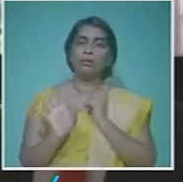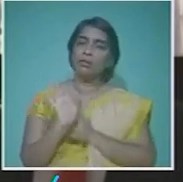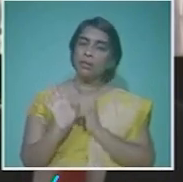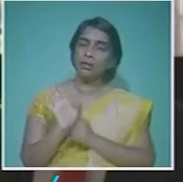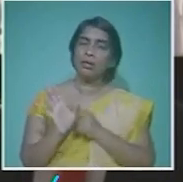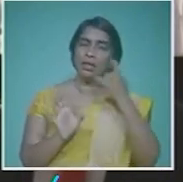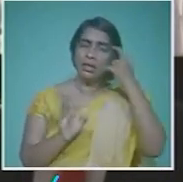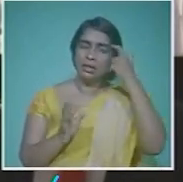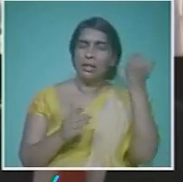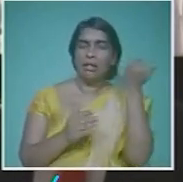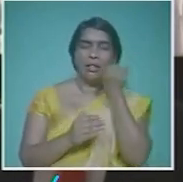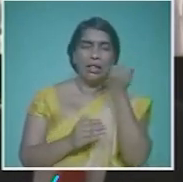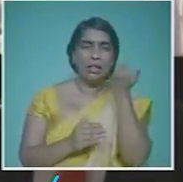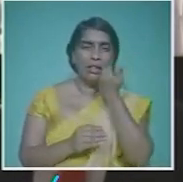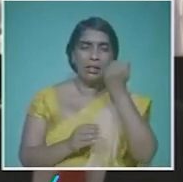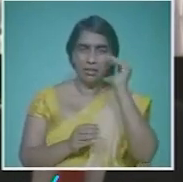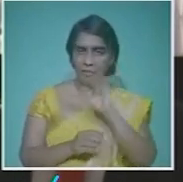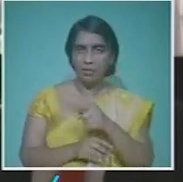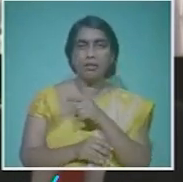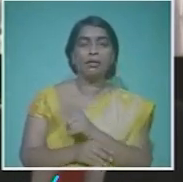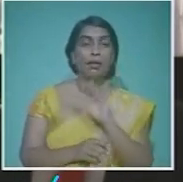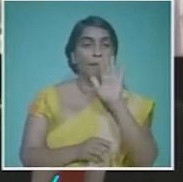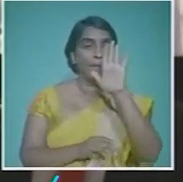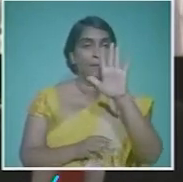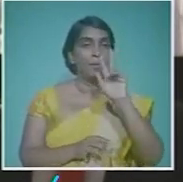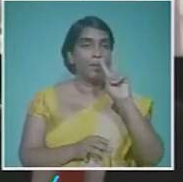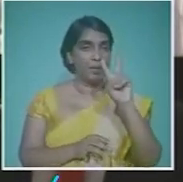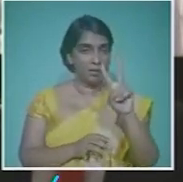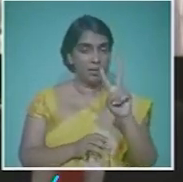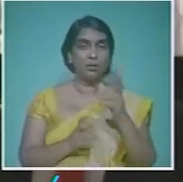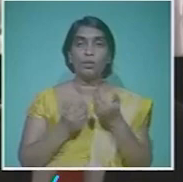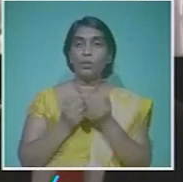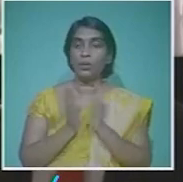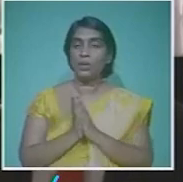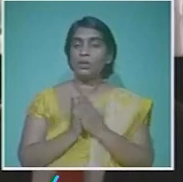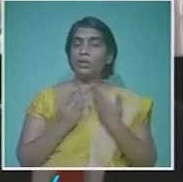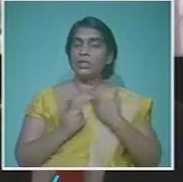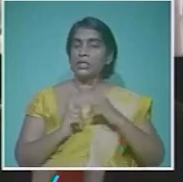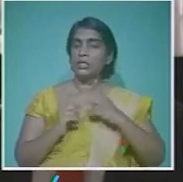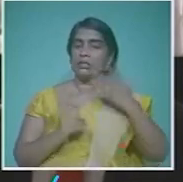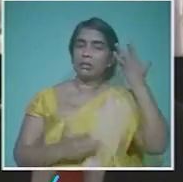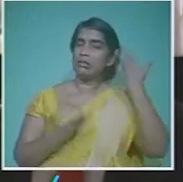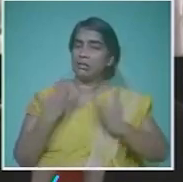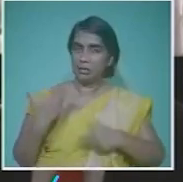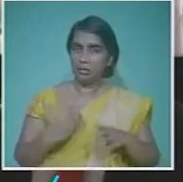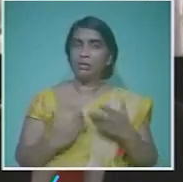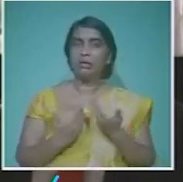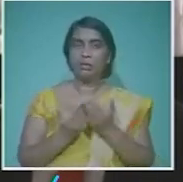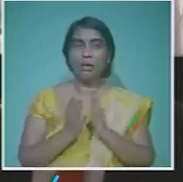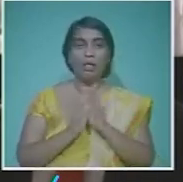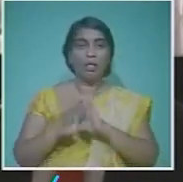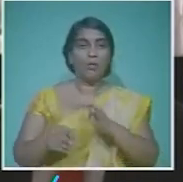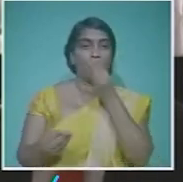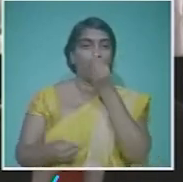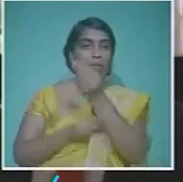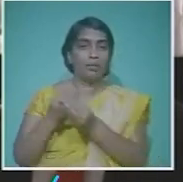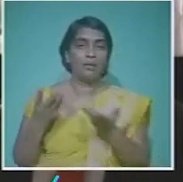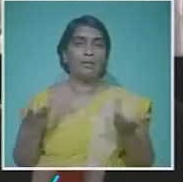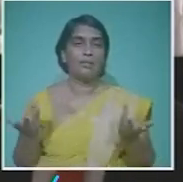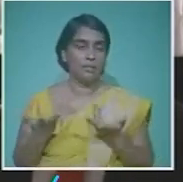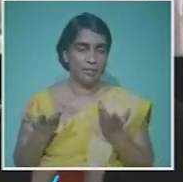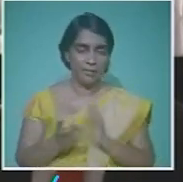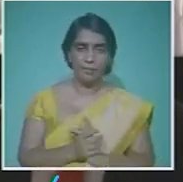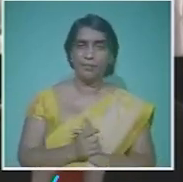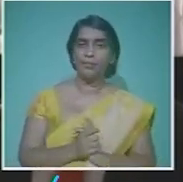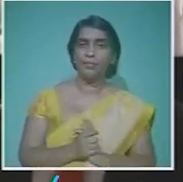සදාකාලික මානසික රෝගීන් බවට පත් වෙනවා 52 දිනක් තමන්ගේ ජීවිතේ නැති කර ගන්නවා තමන්ගේ දරු පවුල නඩත්තු කරන්න